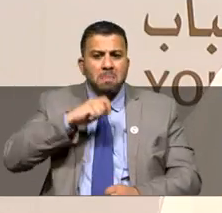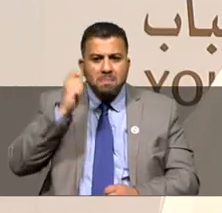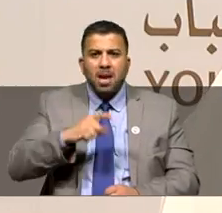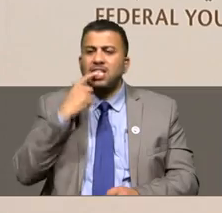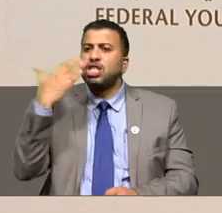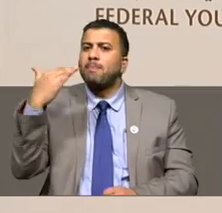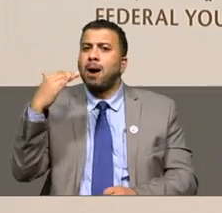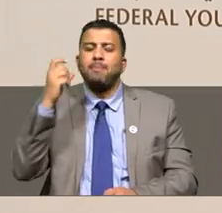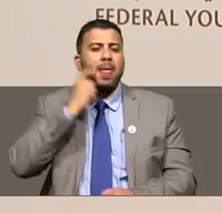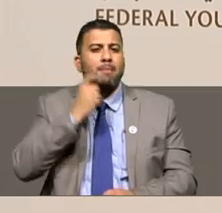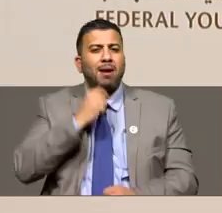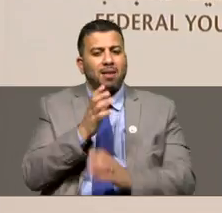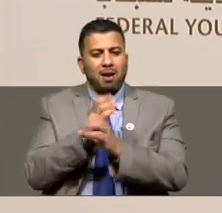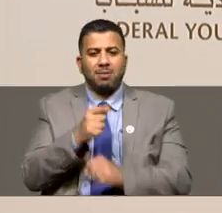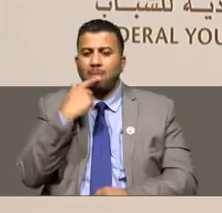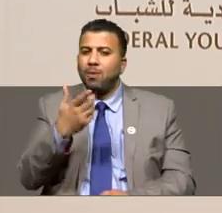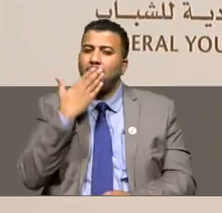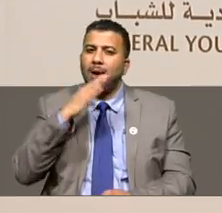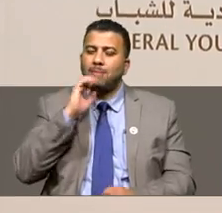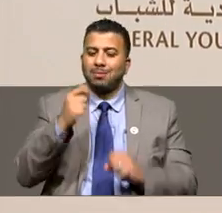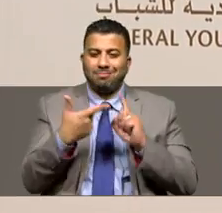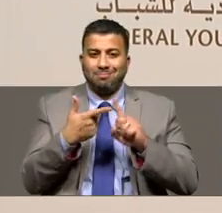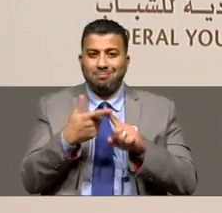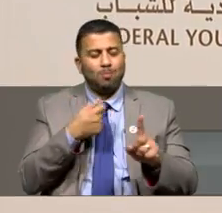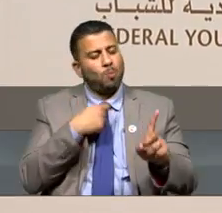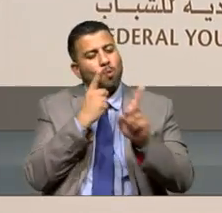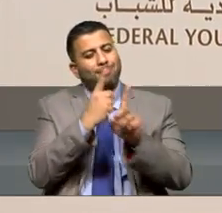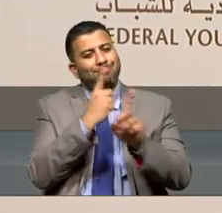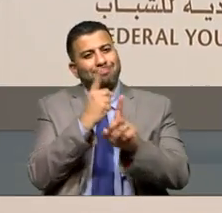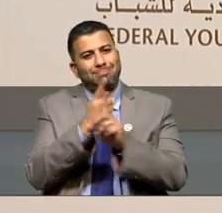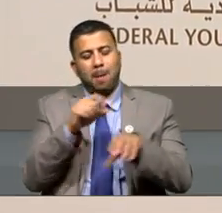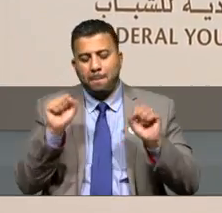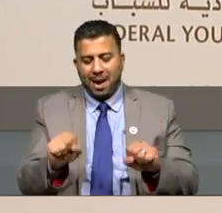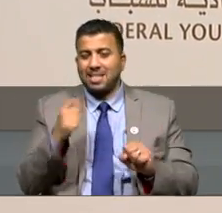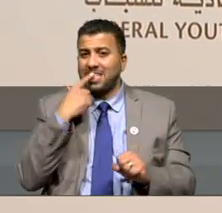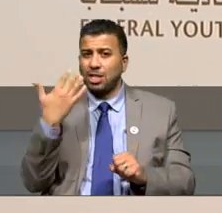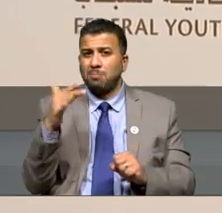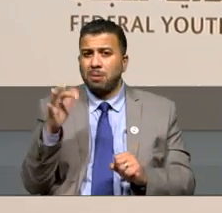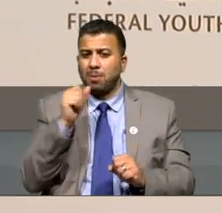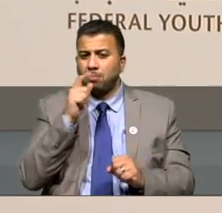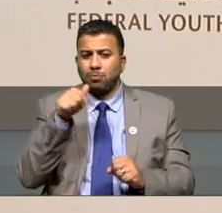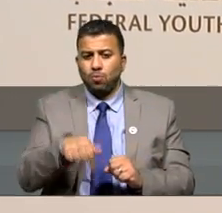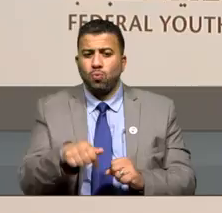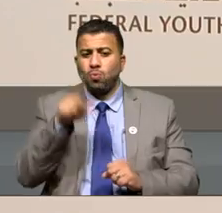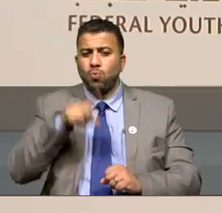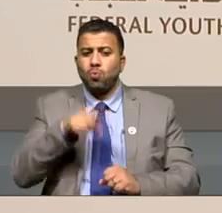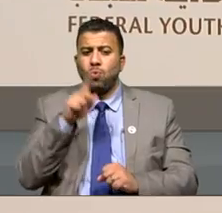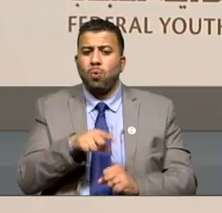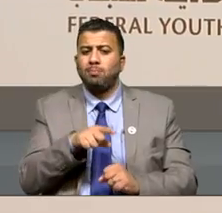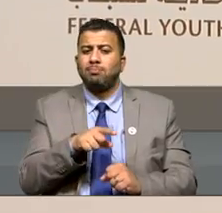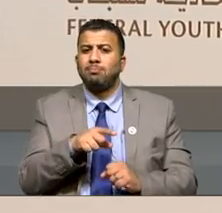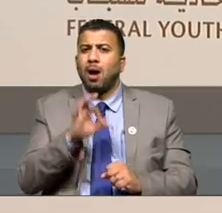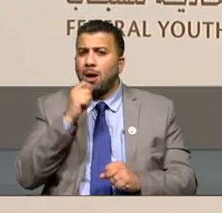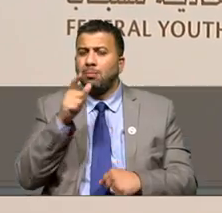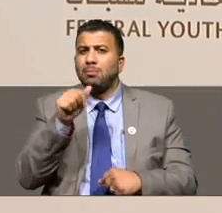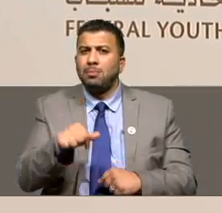الإماراتي بشكل عام. الحمد لله انتقلنا للمرحلة الثانية من مقابلات مجالس الشباب، واليوم احنا يعني